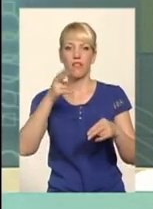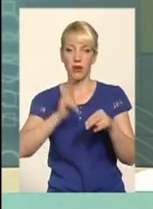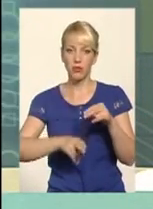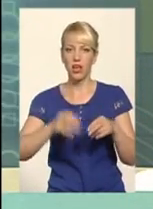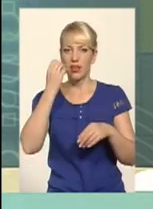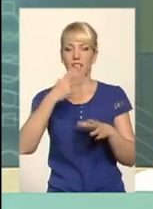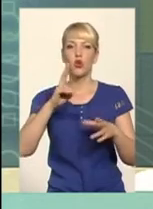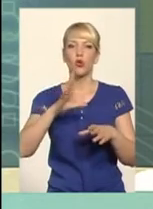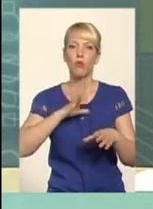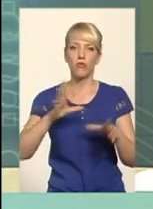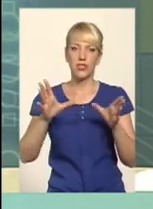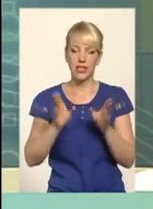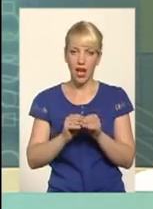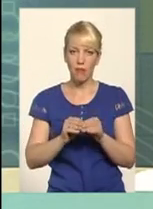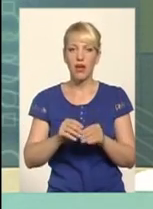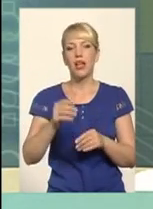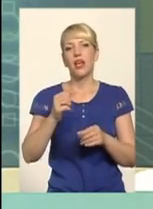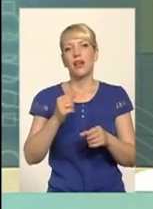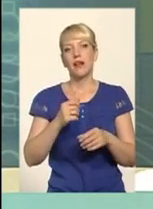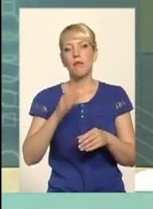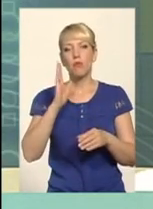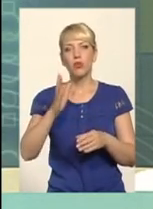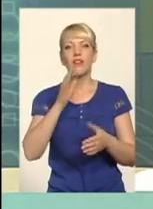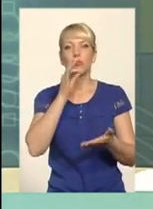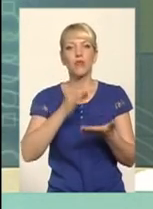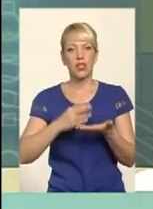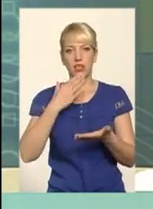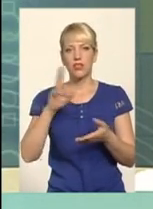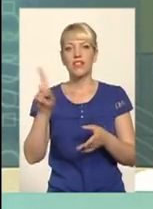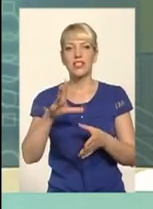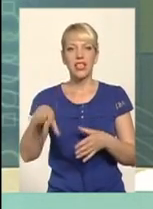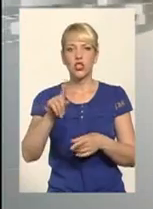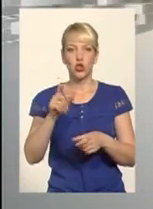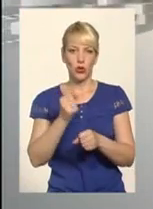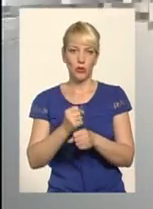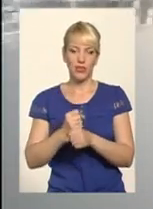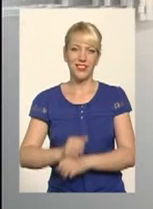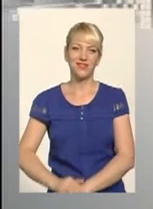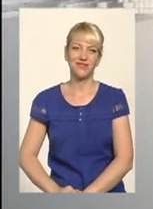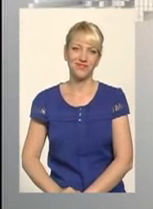був з нами. Думайте, аналізуйте, робіть висновки, будьте відповідальними за все, що робите. Побачимось.